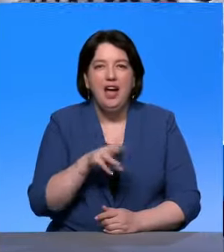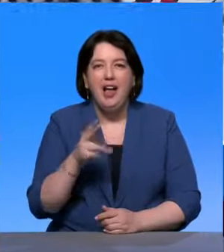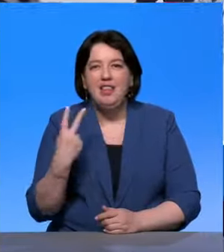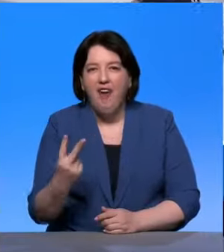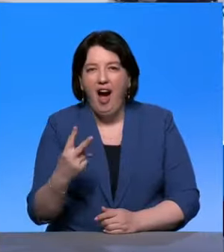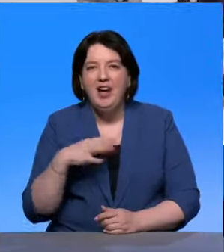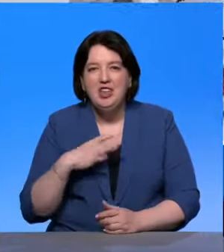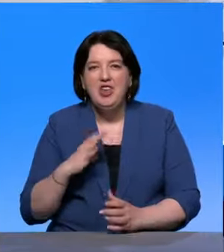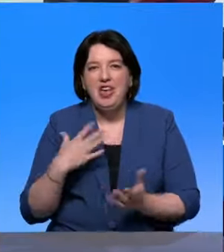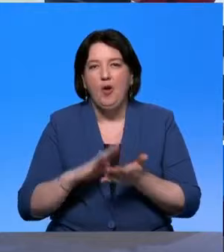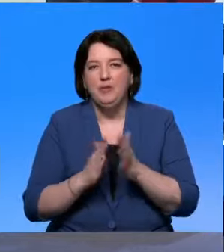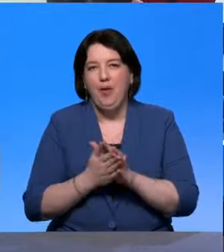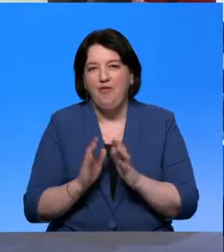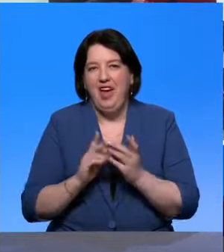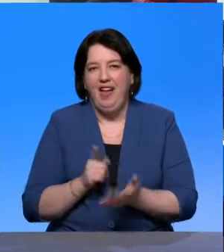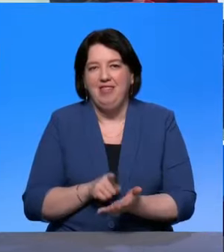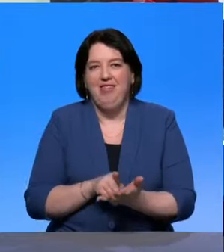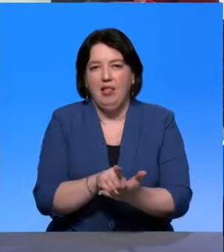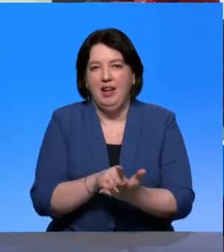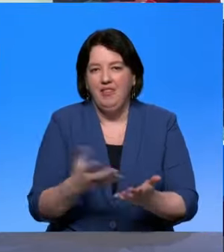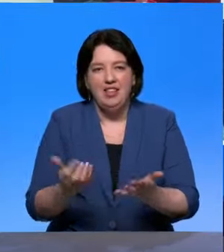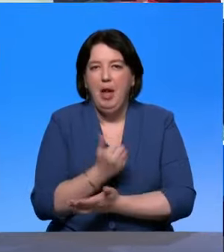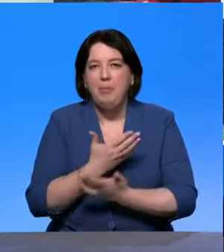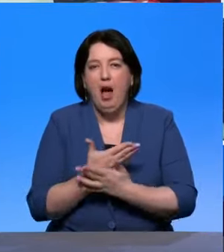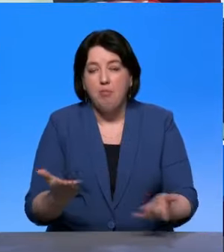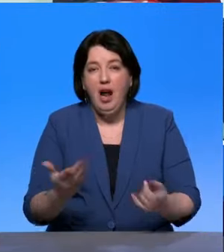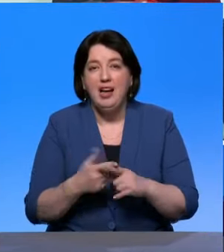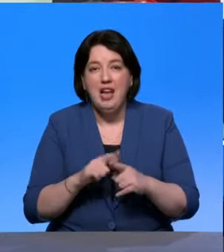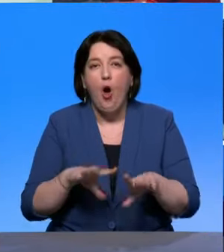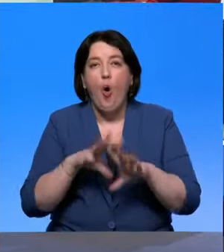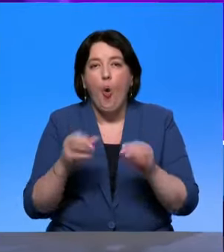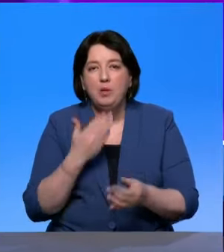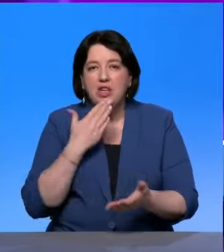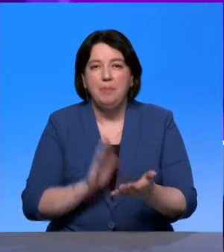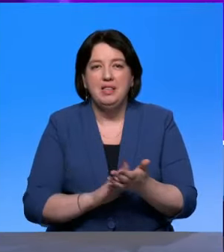не подобрали. Общий призовой фонд игр – $10 000 000.